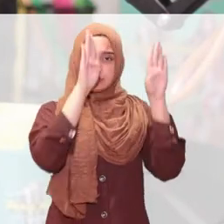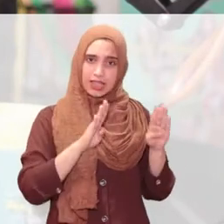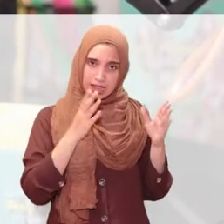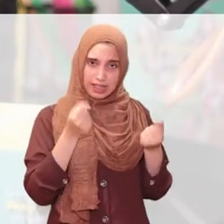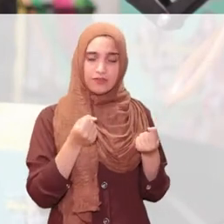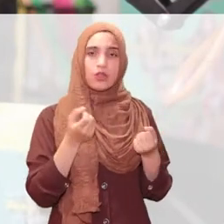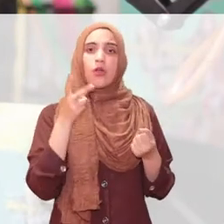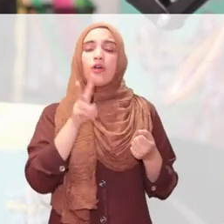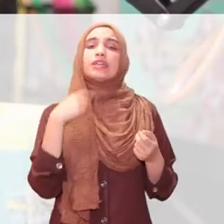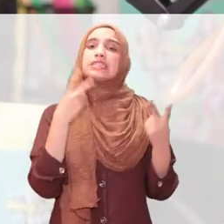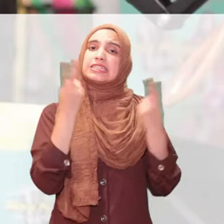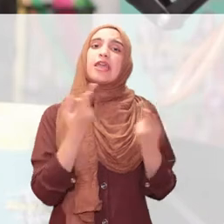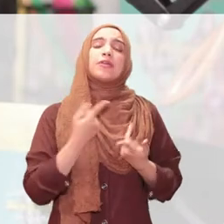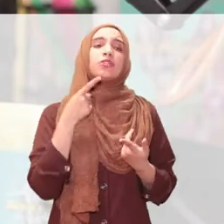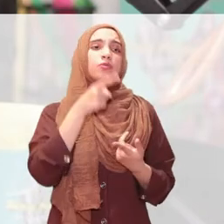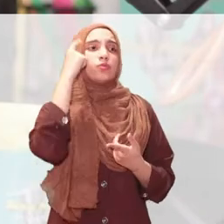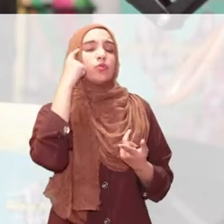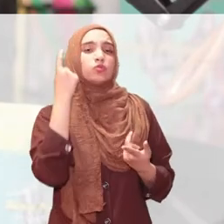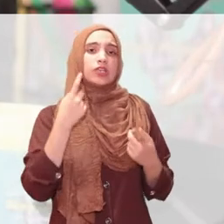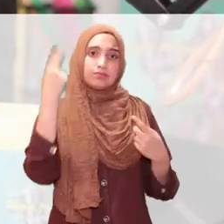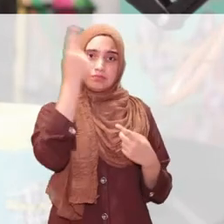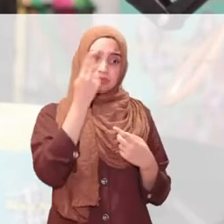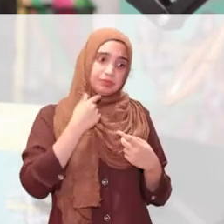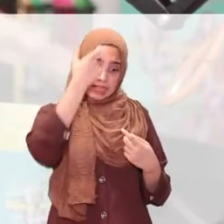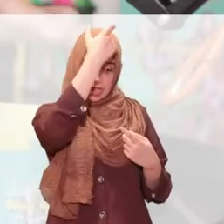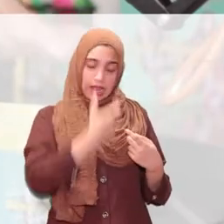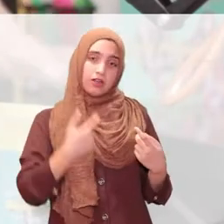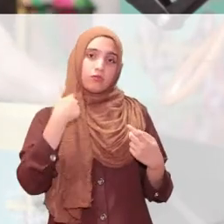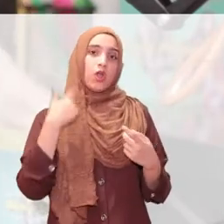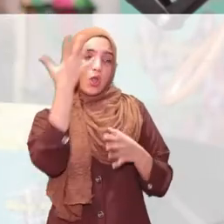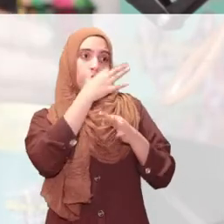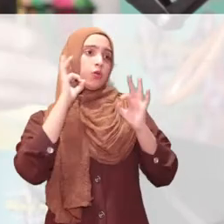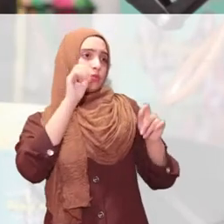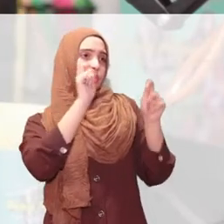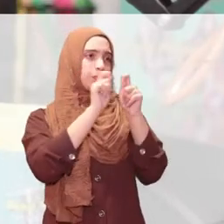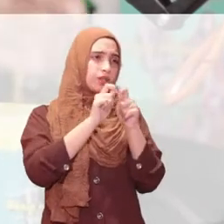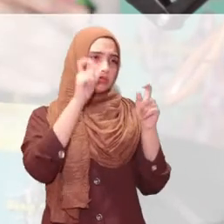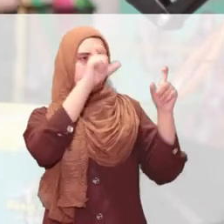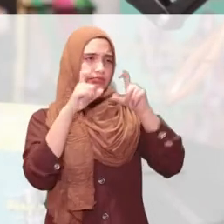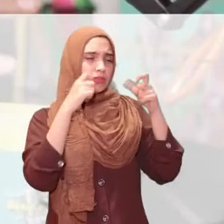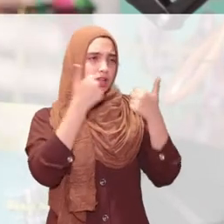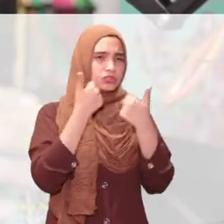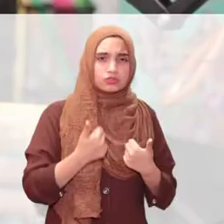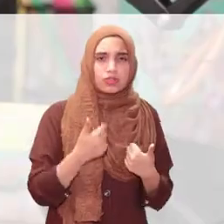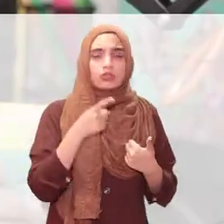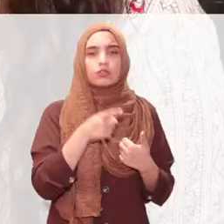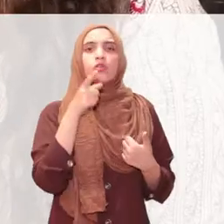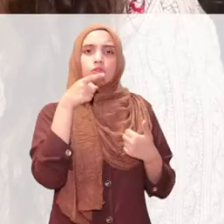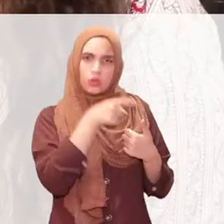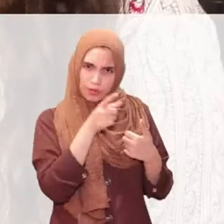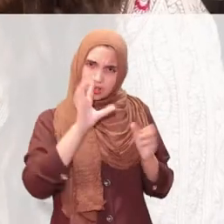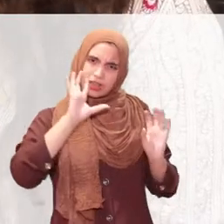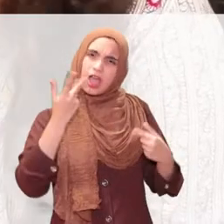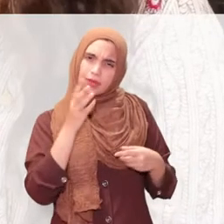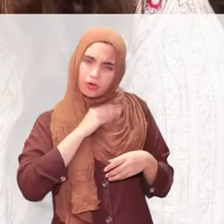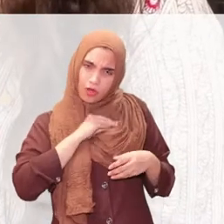सों आफ मदर यू माइट अलसो